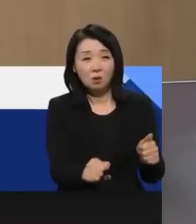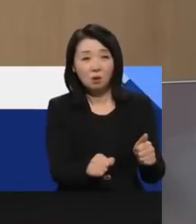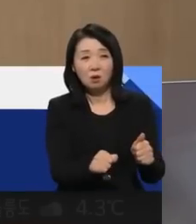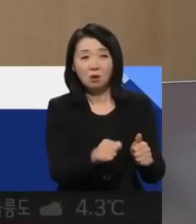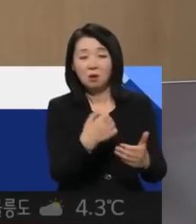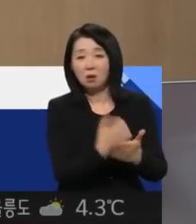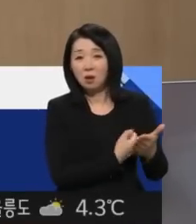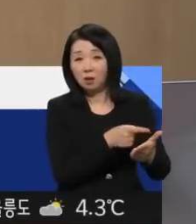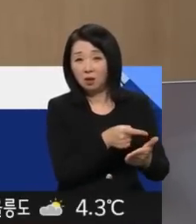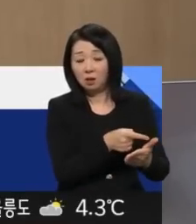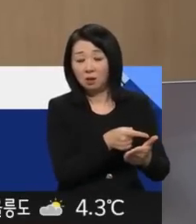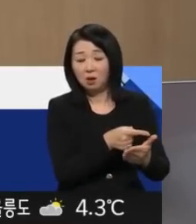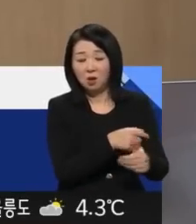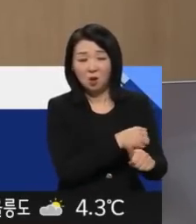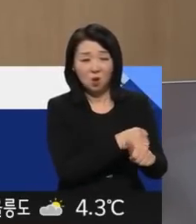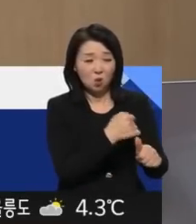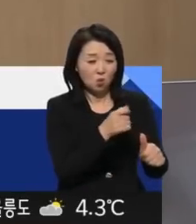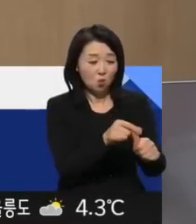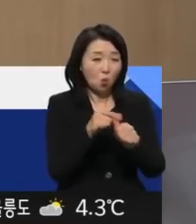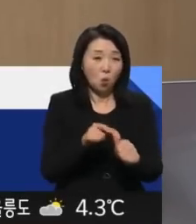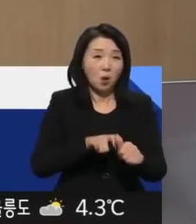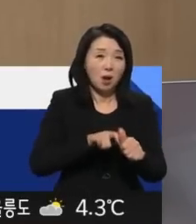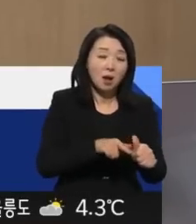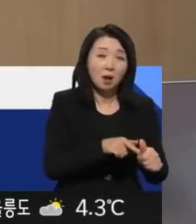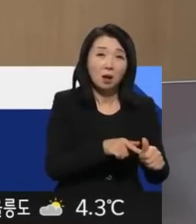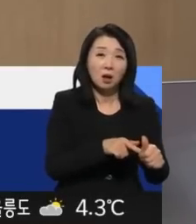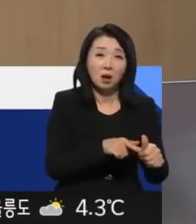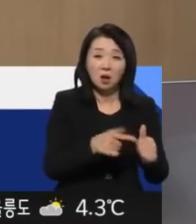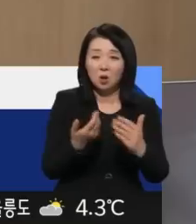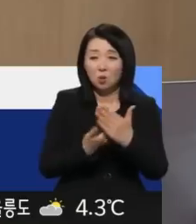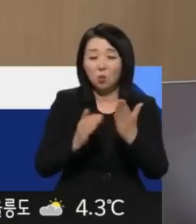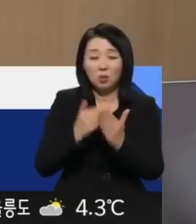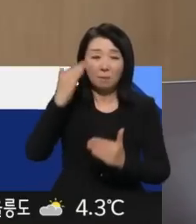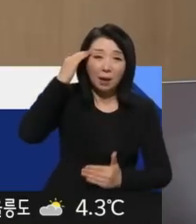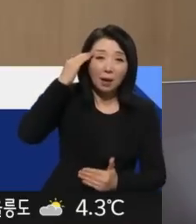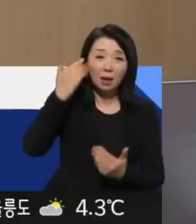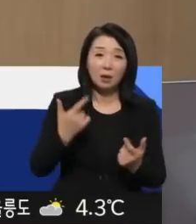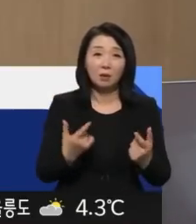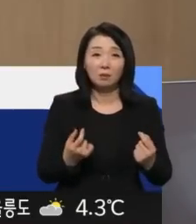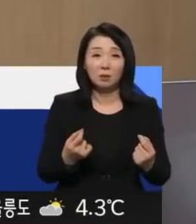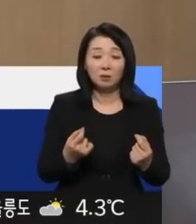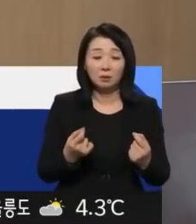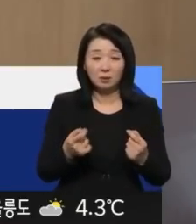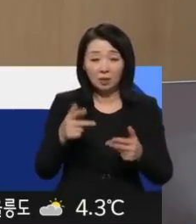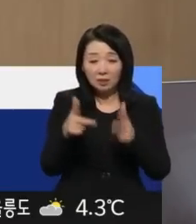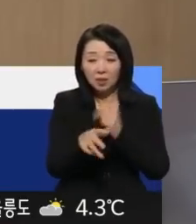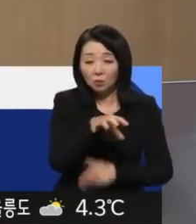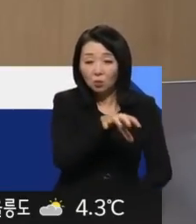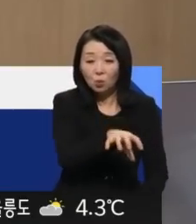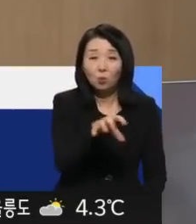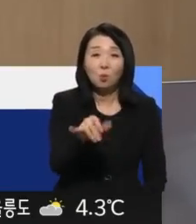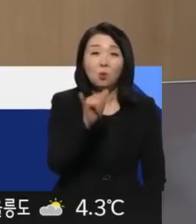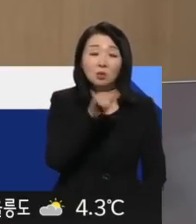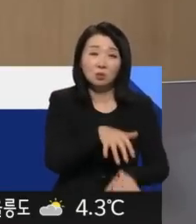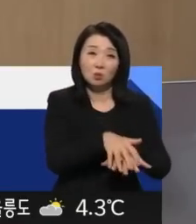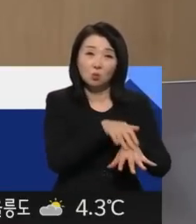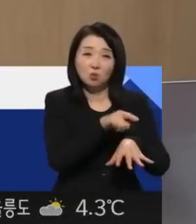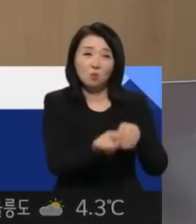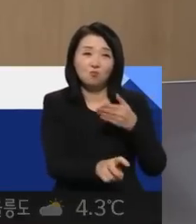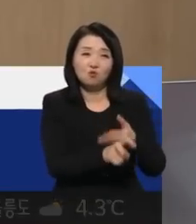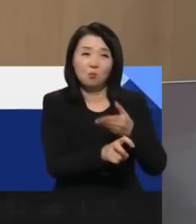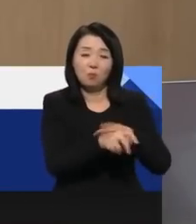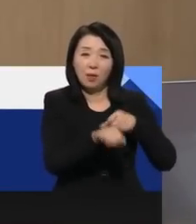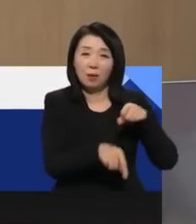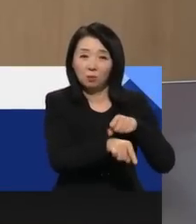갈취, 고용 강요, 공사 방해와 같이 산업 현장에 만연한 조직적인 불법